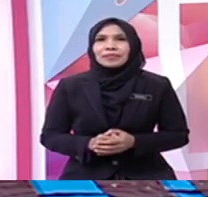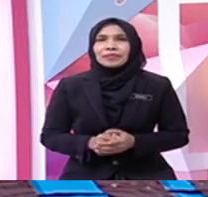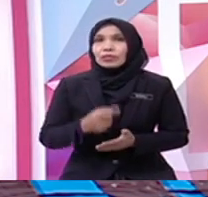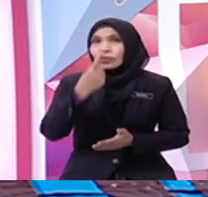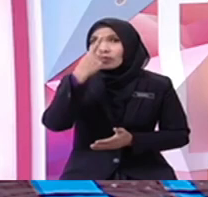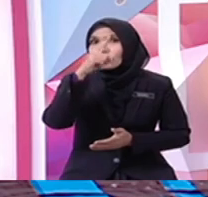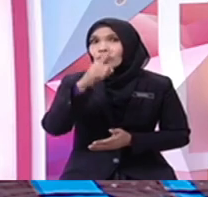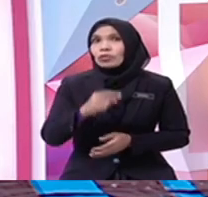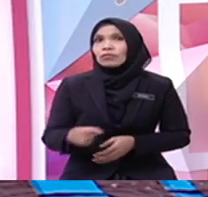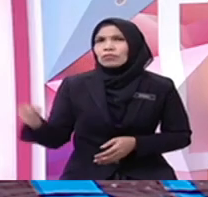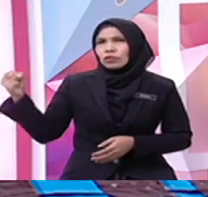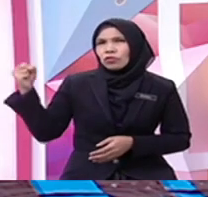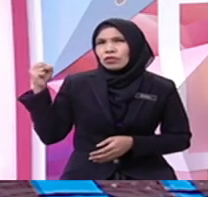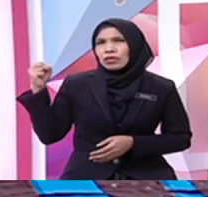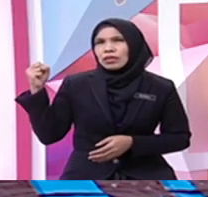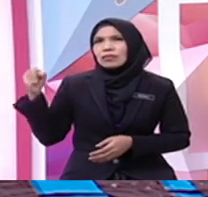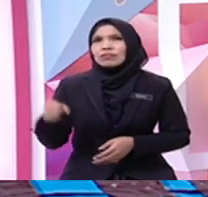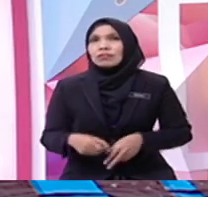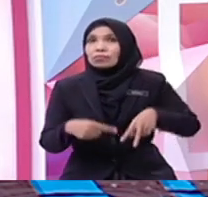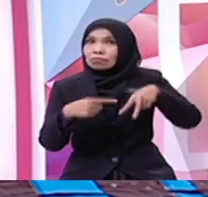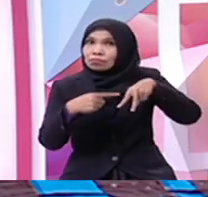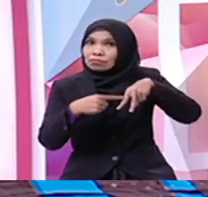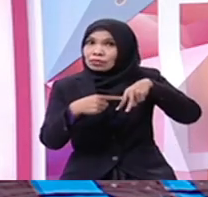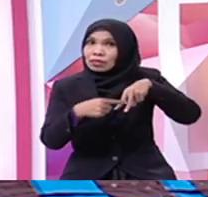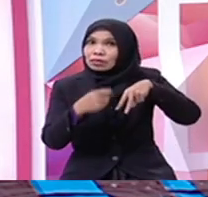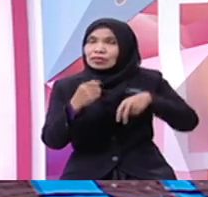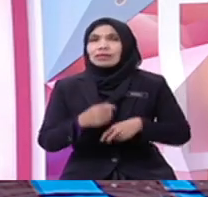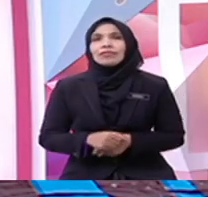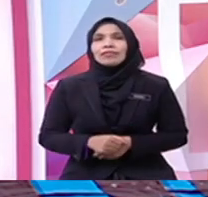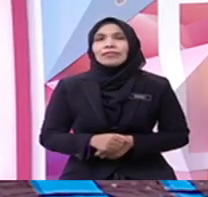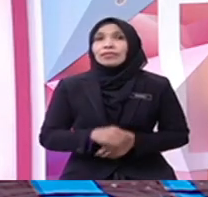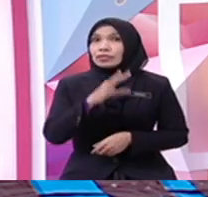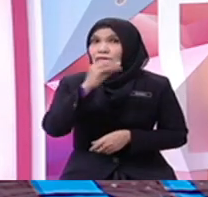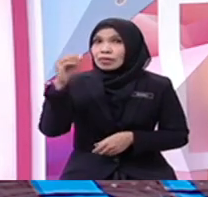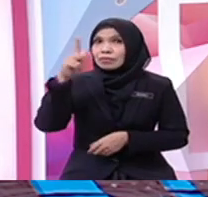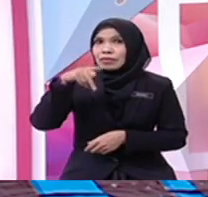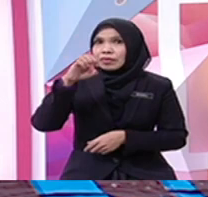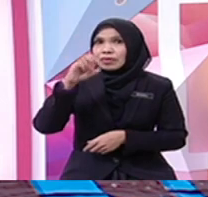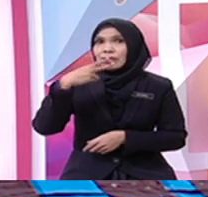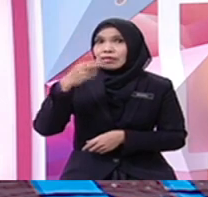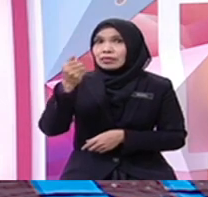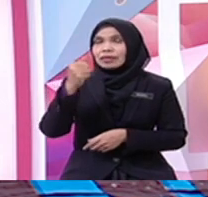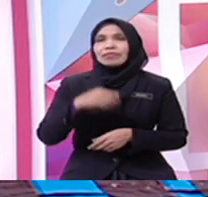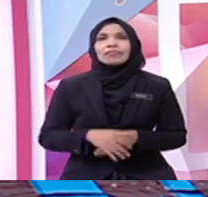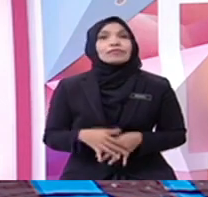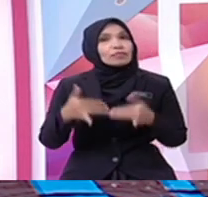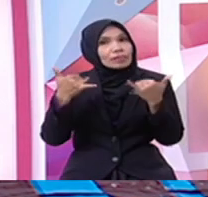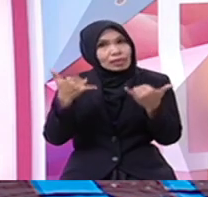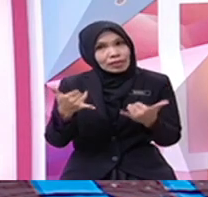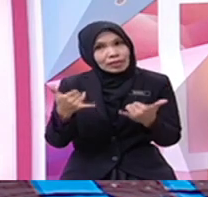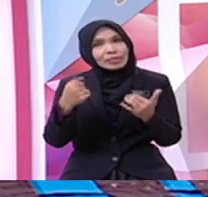sesuatu penting sebenarnya pergerakan nih Oke sekarang kita enak gunakan batu nih